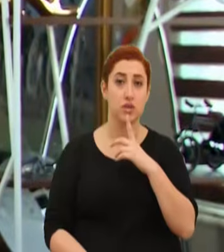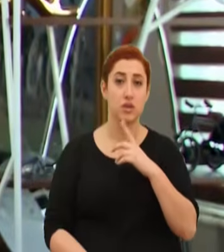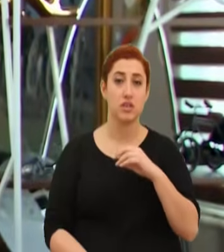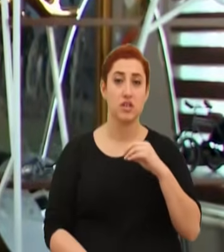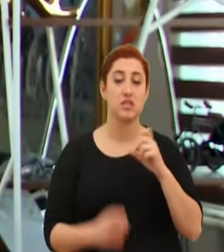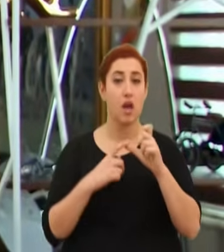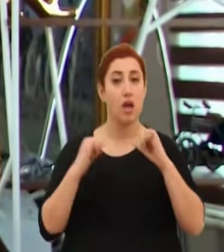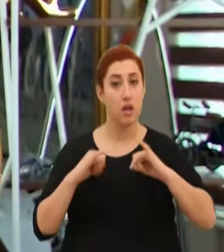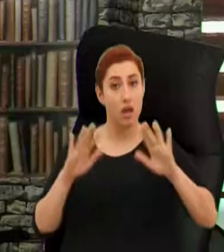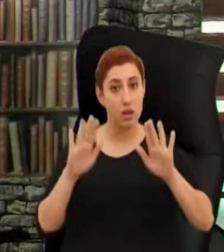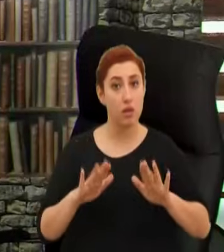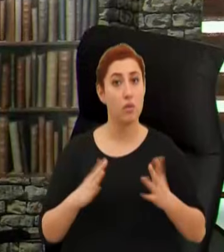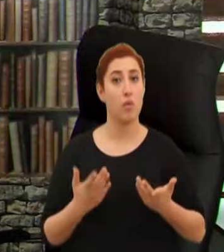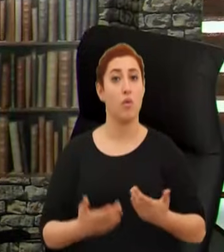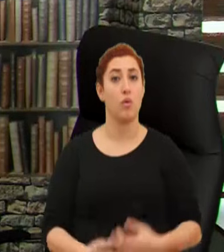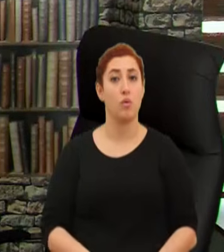Sakin ol hayatım.